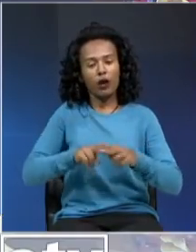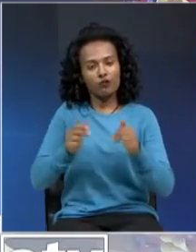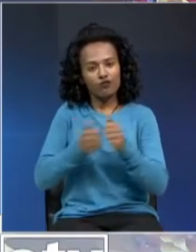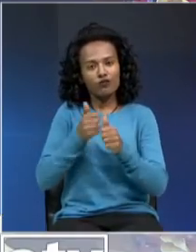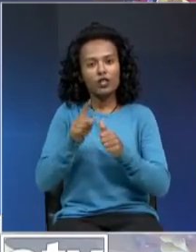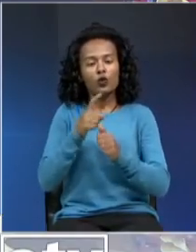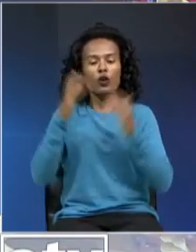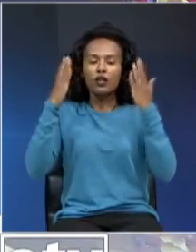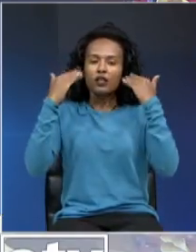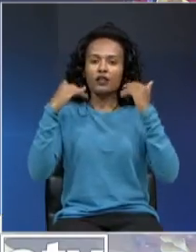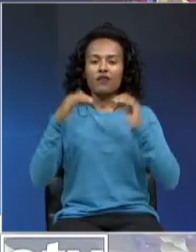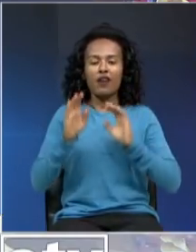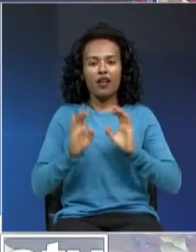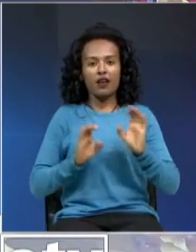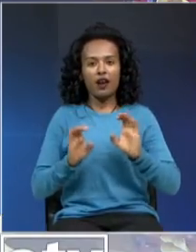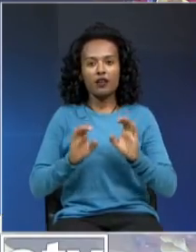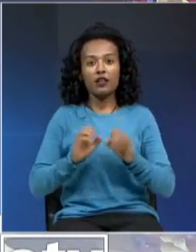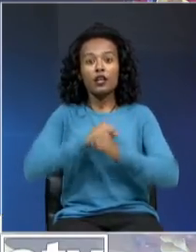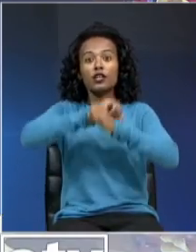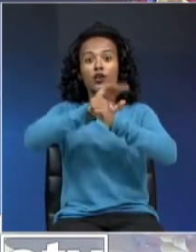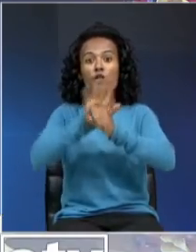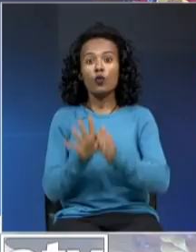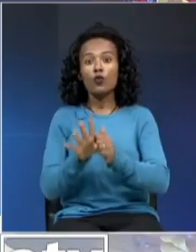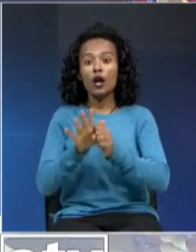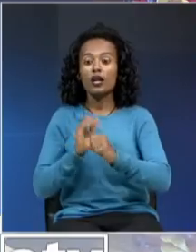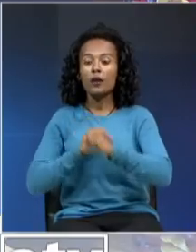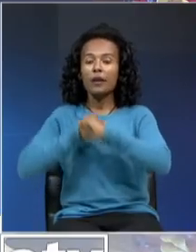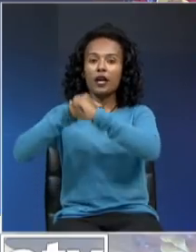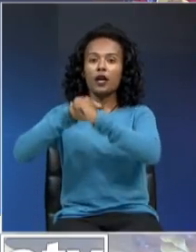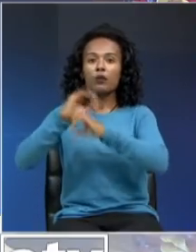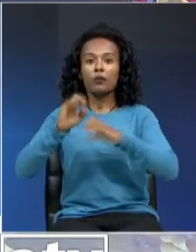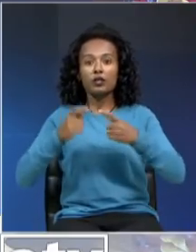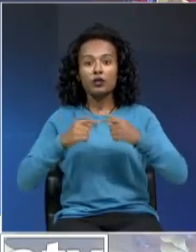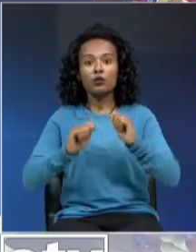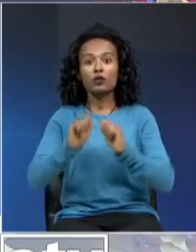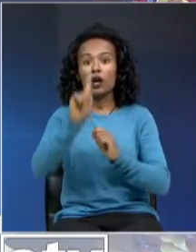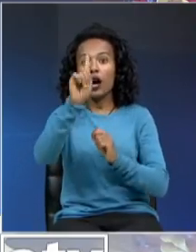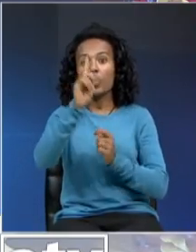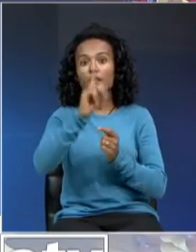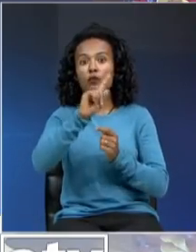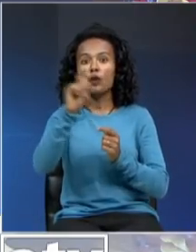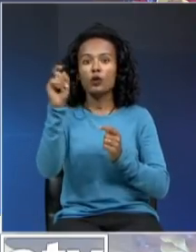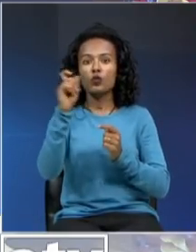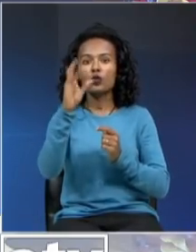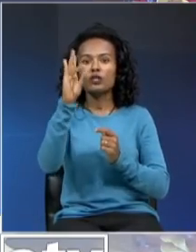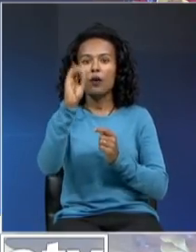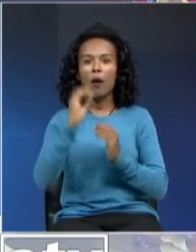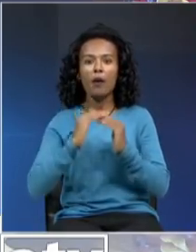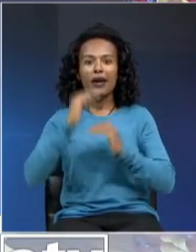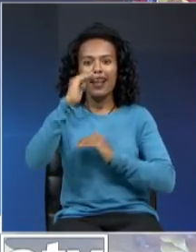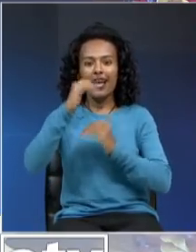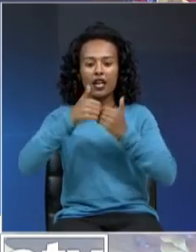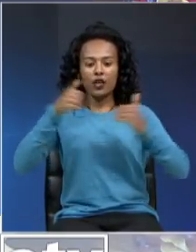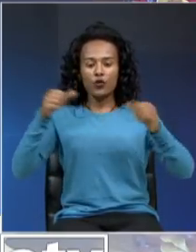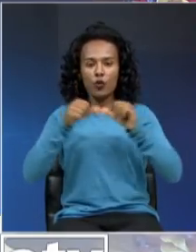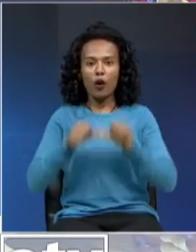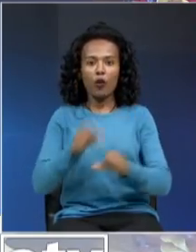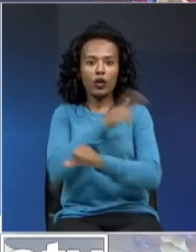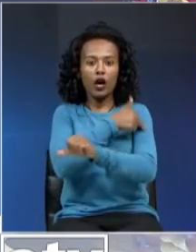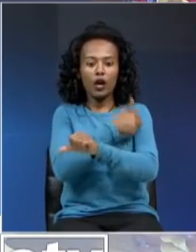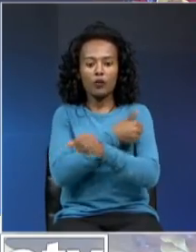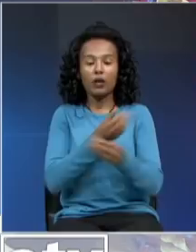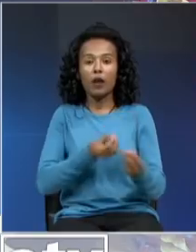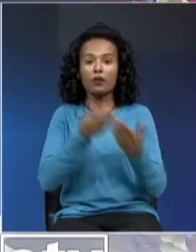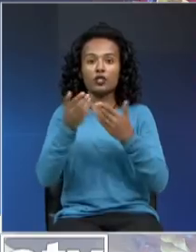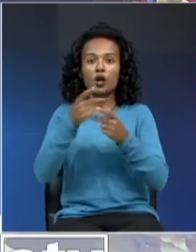እንደሆነ ተስፋ እናደርጋለን። የኮሮና ቫይረስን ለመከላከል በሚደረገው ጥረት ከ170 በላይ የለይቶ ማቆያና ሕክምና መስጫ